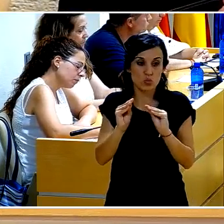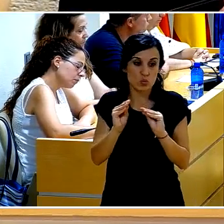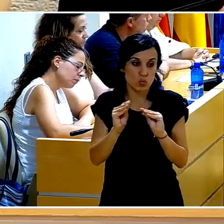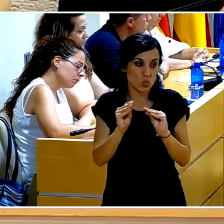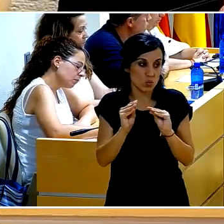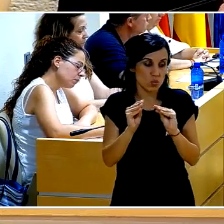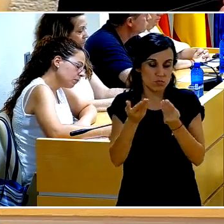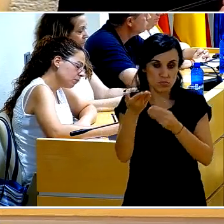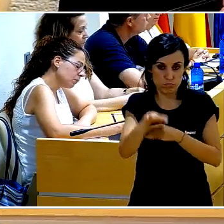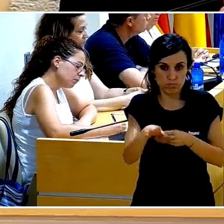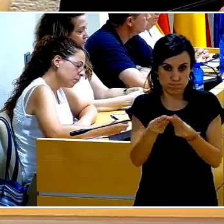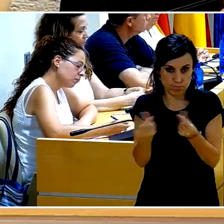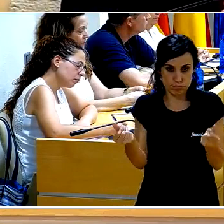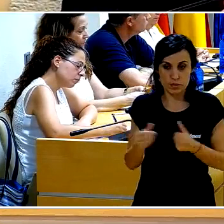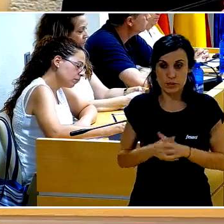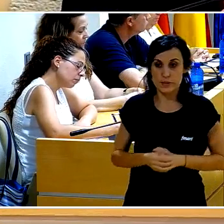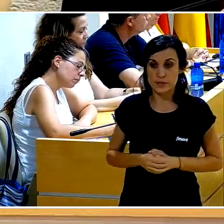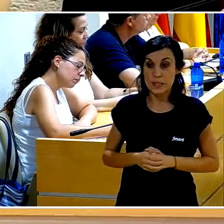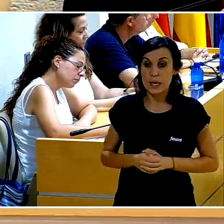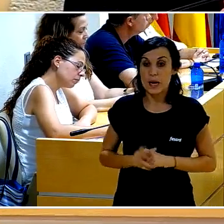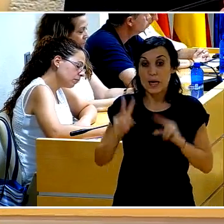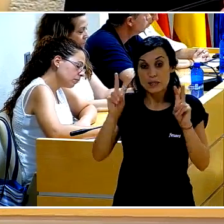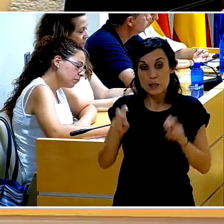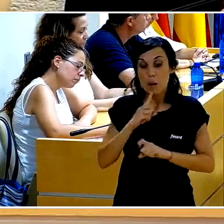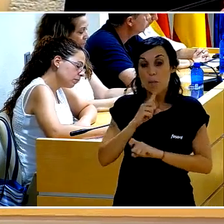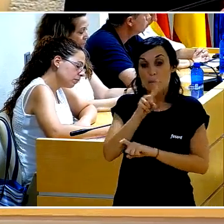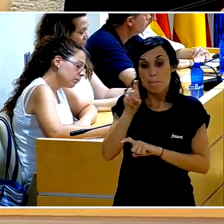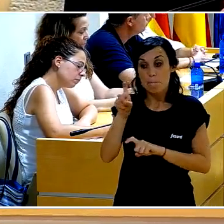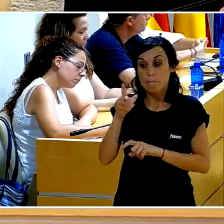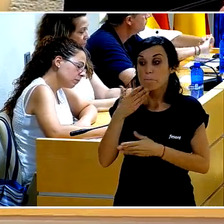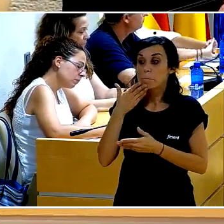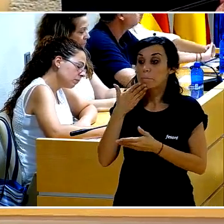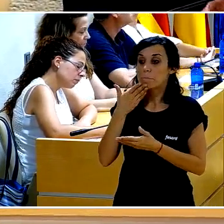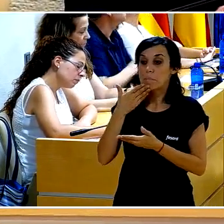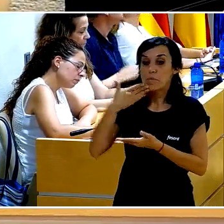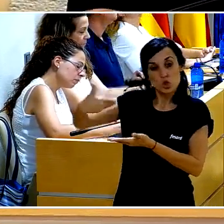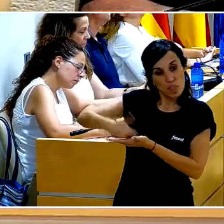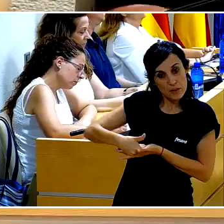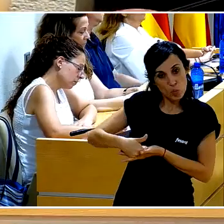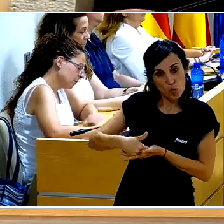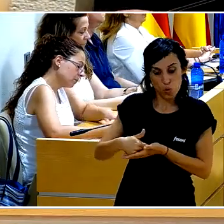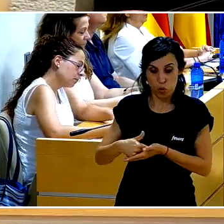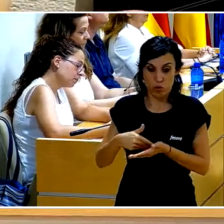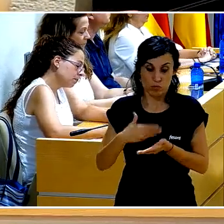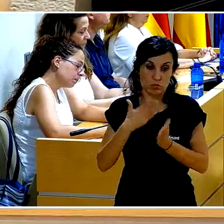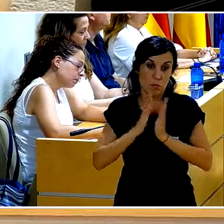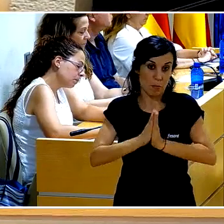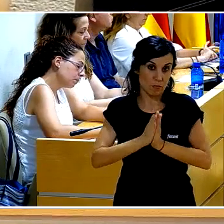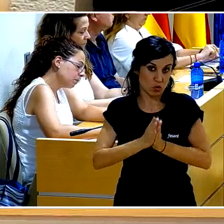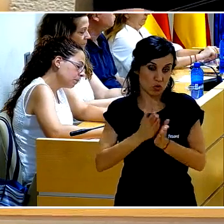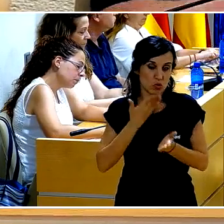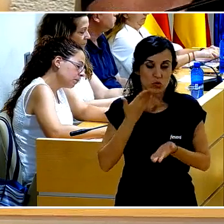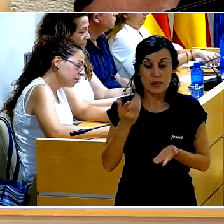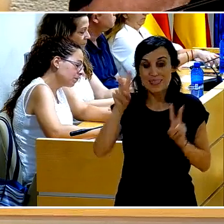pel seu falleciment. Sobre la pregunta que, sobre el prec que ha fet, no era una pregunta, era un prec, no és la qüestió. O sigui,